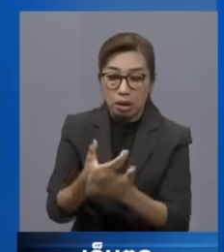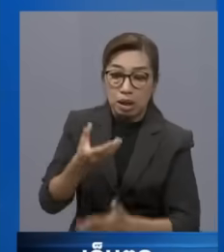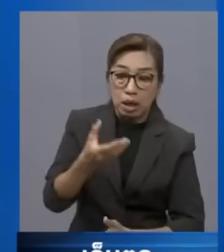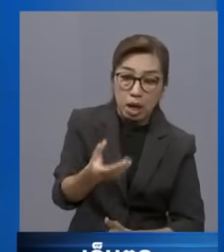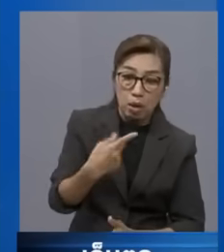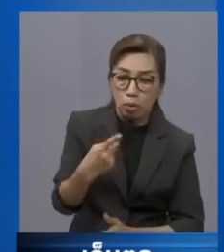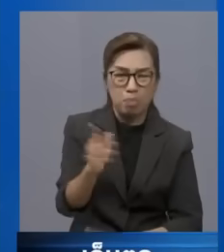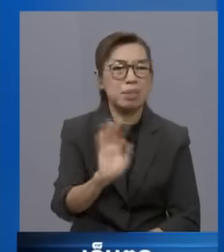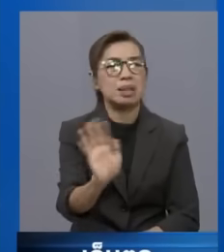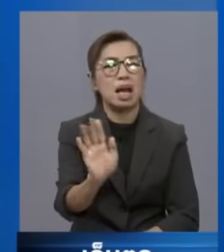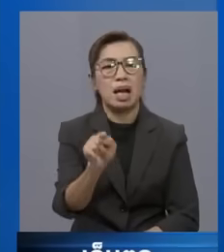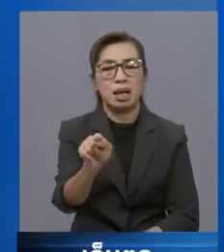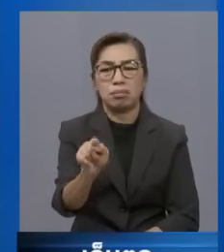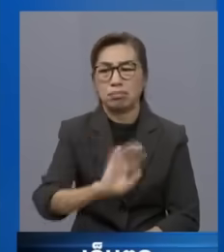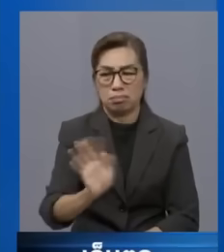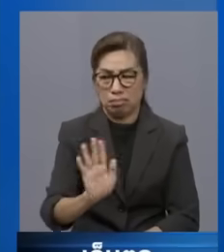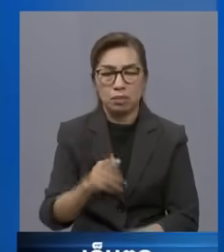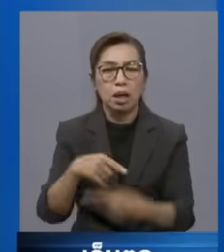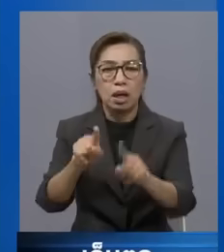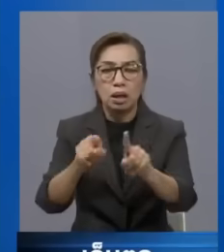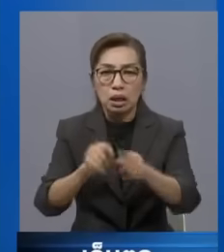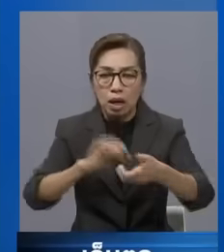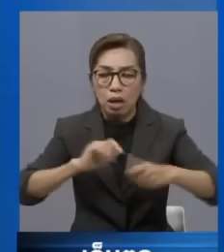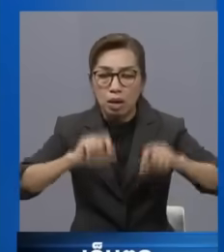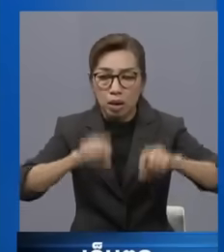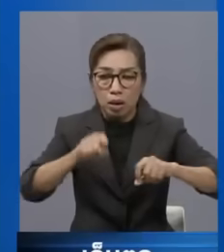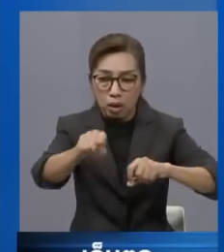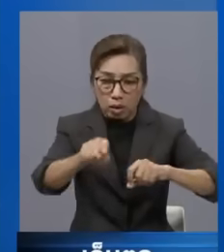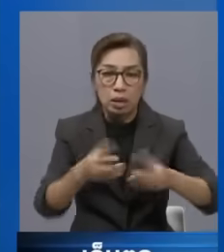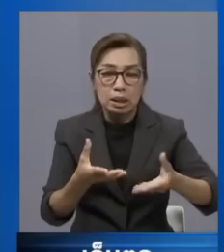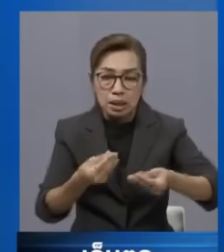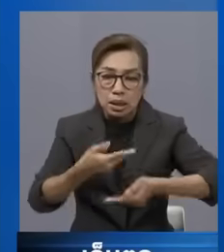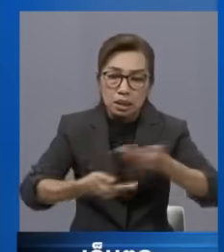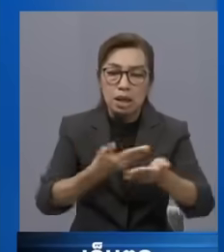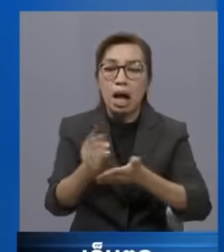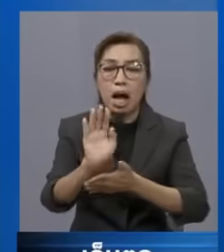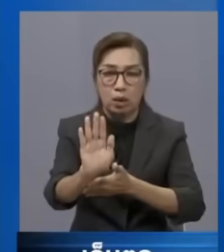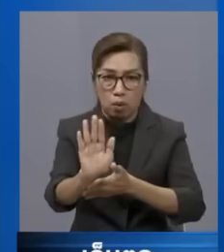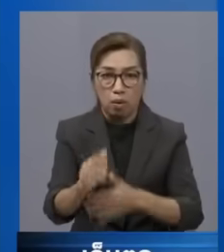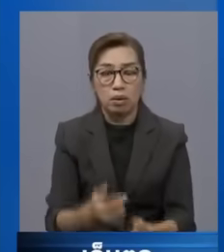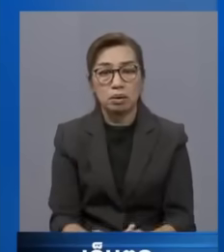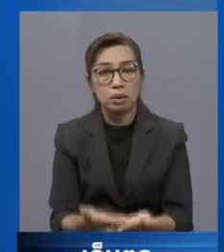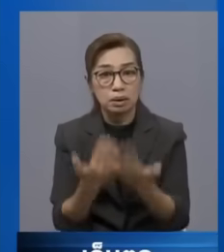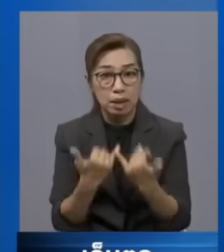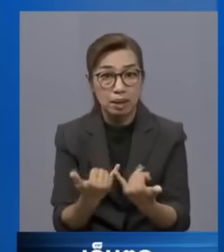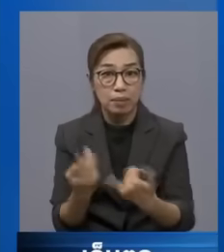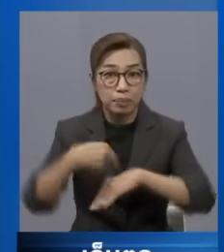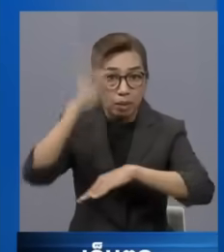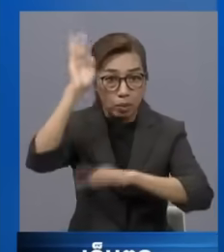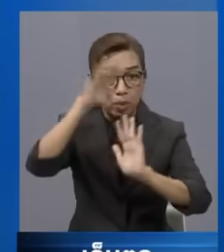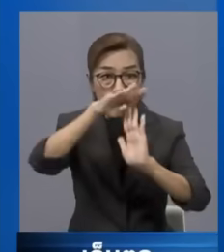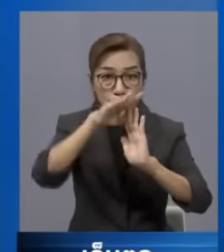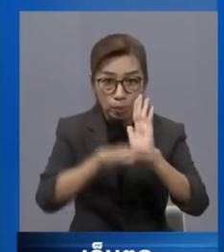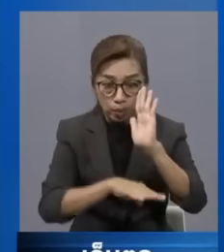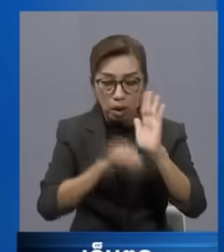เพียงการจดจำนองเพื่อประกันการปฏิบัติตามสัญญาจะซื้อจะขายของผู้ขายเท่านั้นนะครับโดยแถลงการณ์ก็บอก